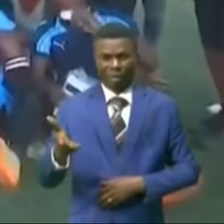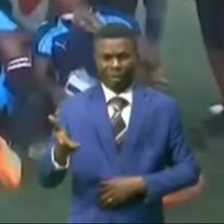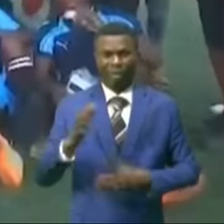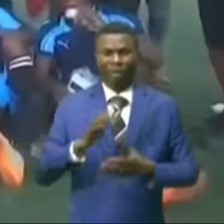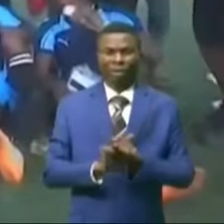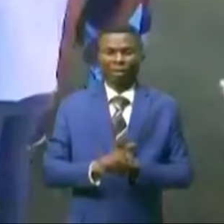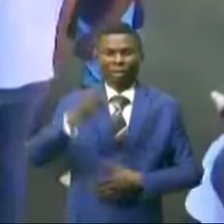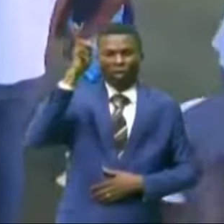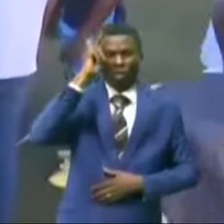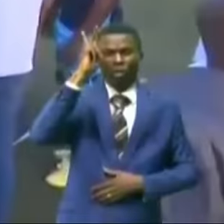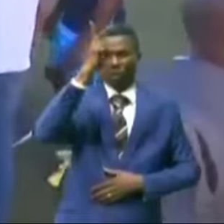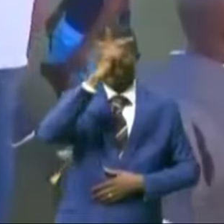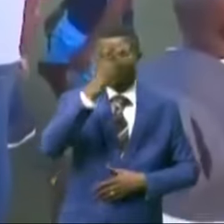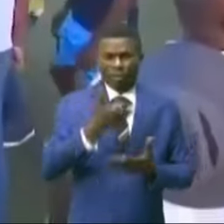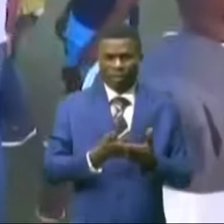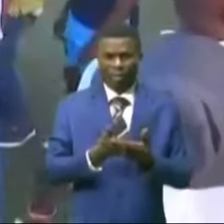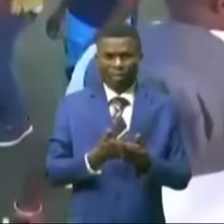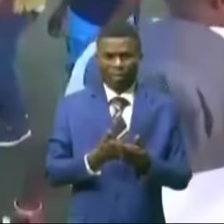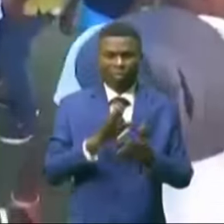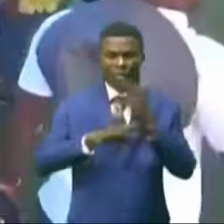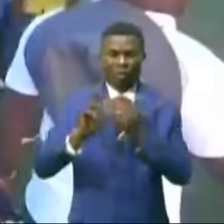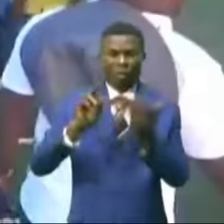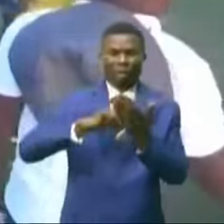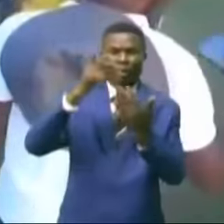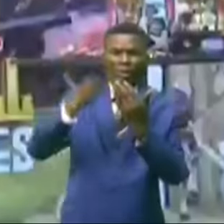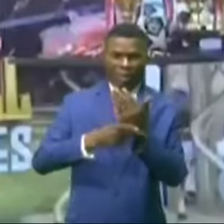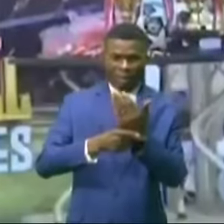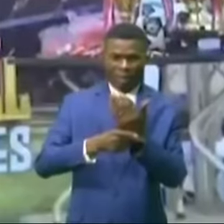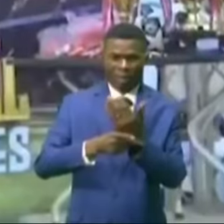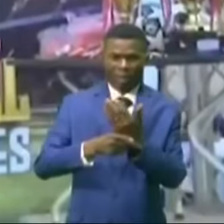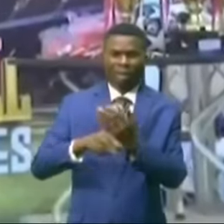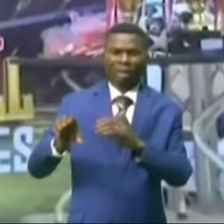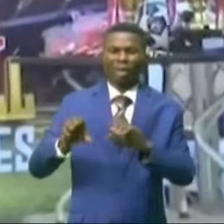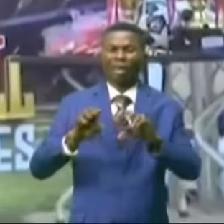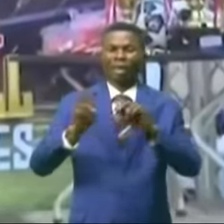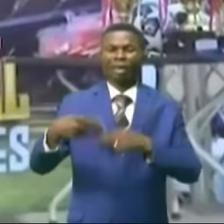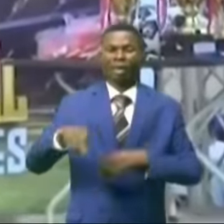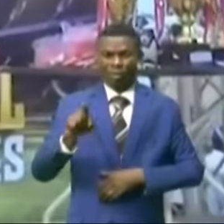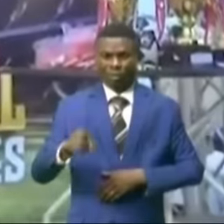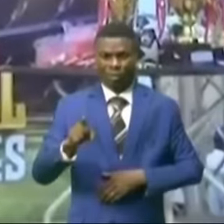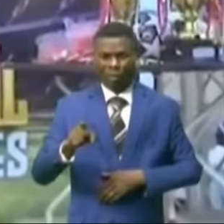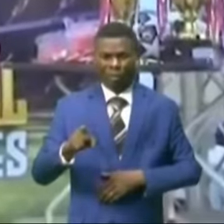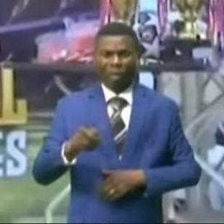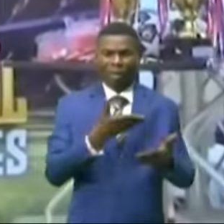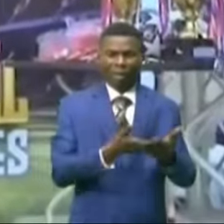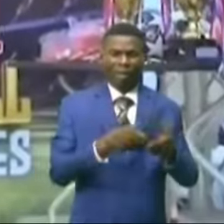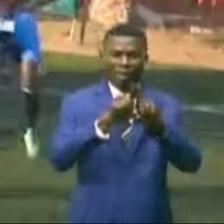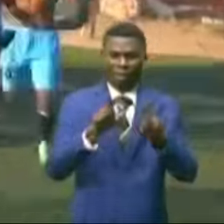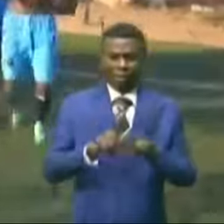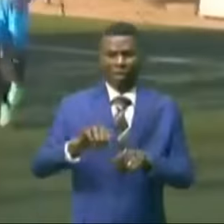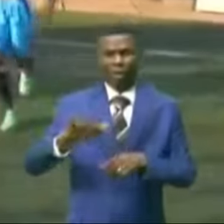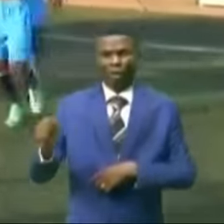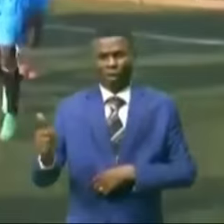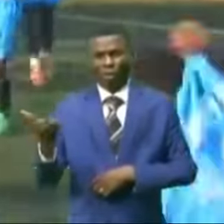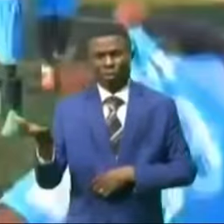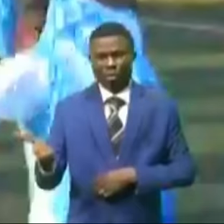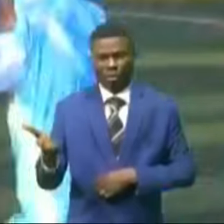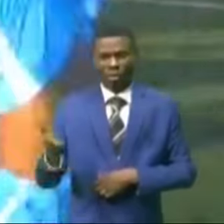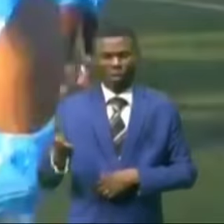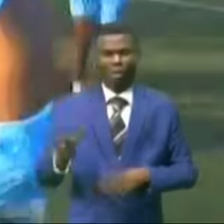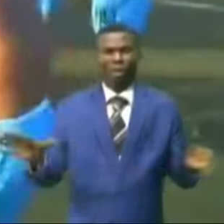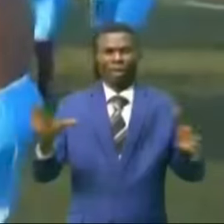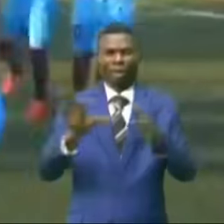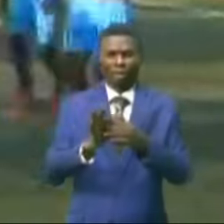du Haut-Katanga qui entre dans les annales de cette entité étatique d'une part et d'autre part qui